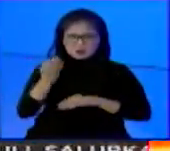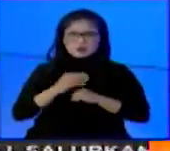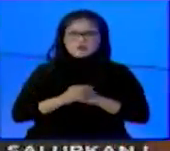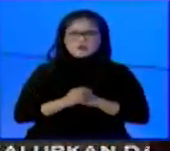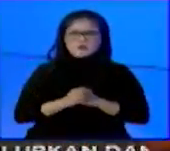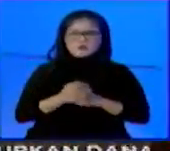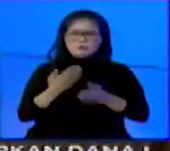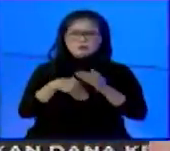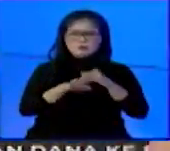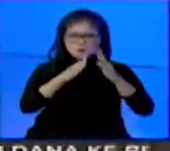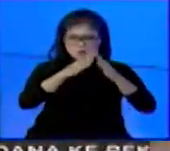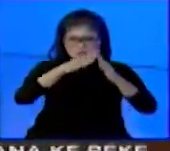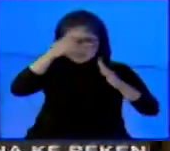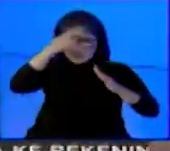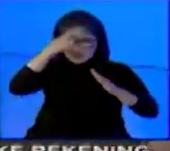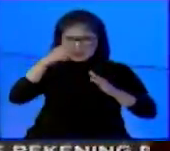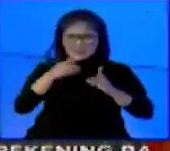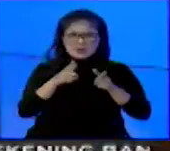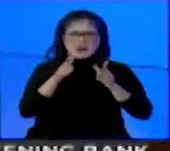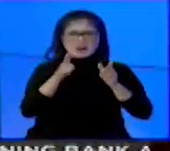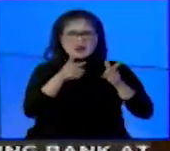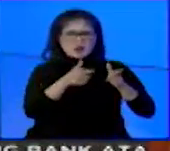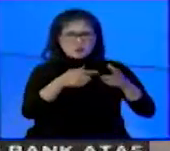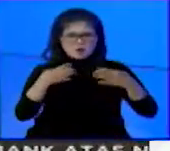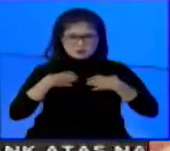sejumlah gangguan organ vital, termasuk jantung.